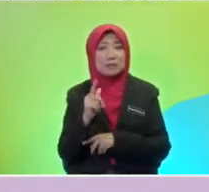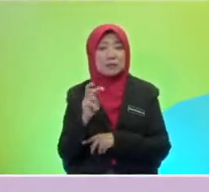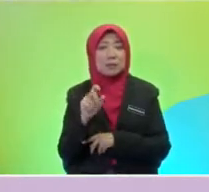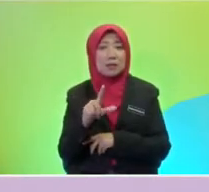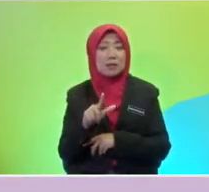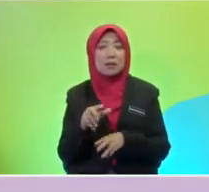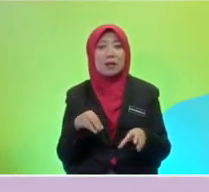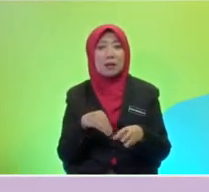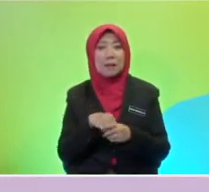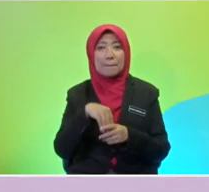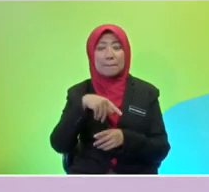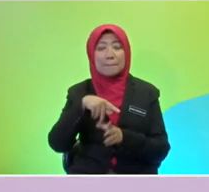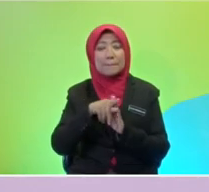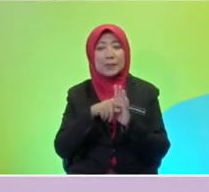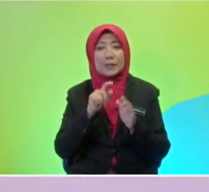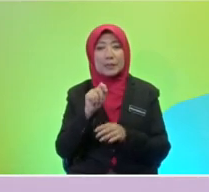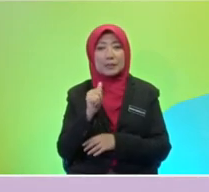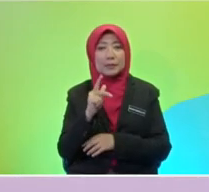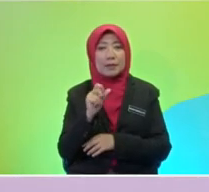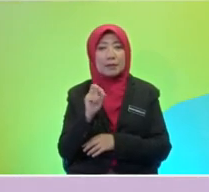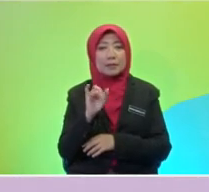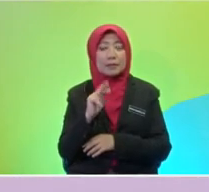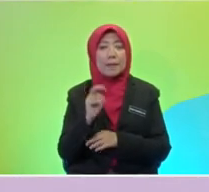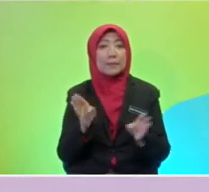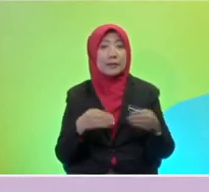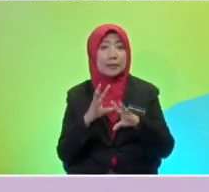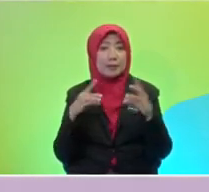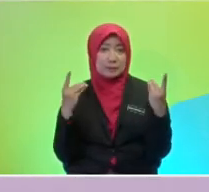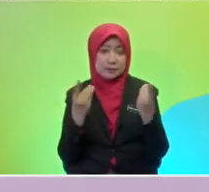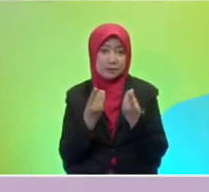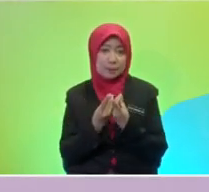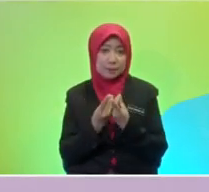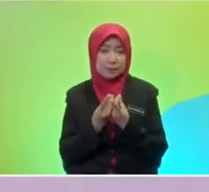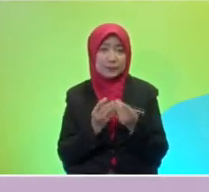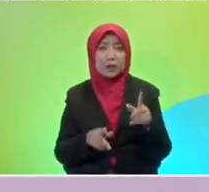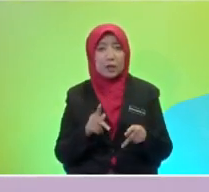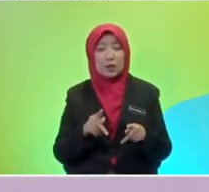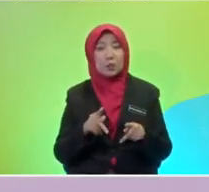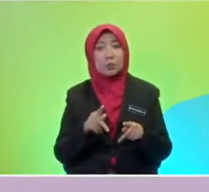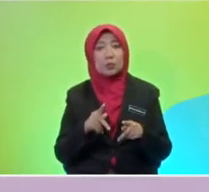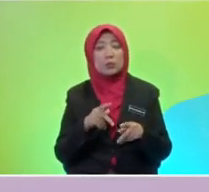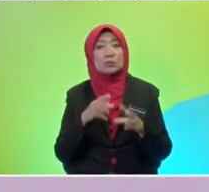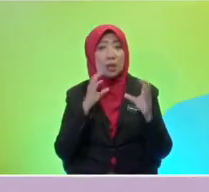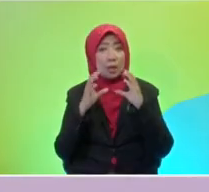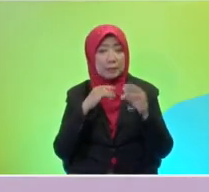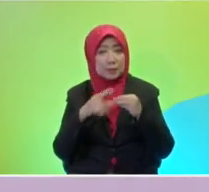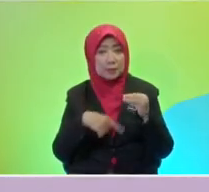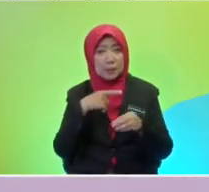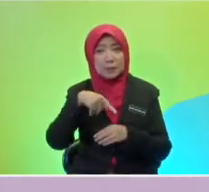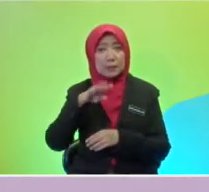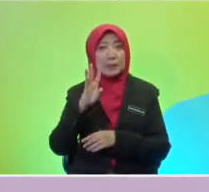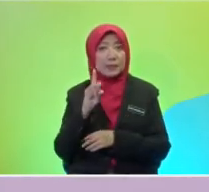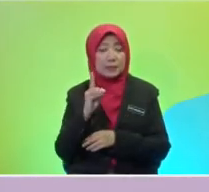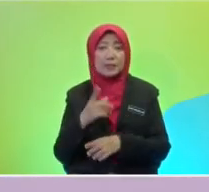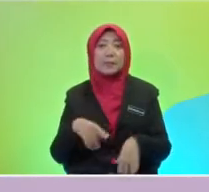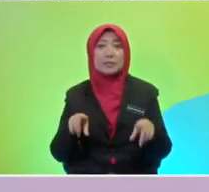di dalam pencak Siran bilik darjaha Saya pasti kalau kita percaya dengan pertanyaan kita akan bersama